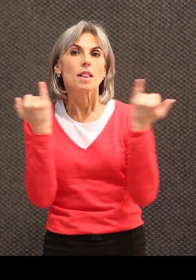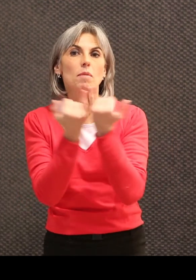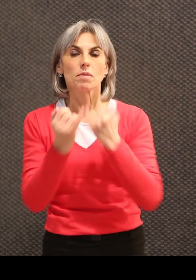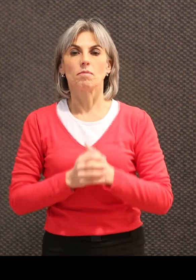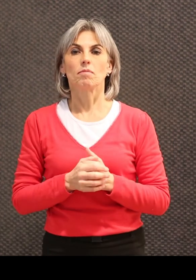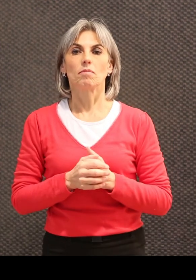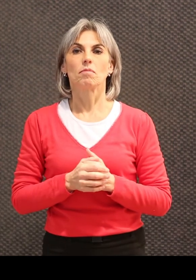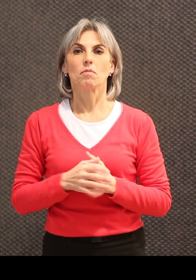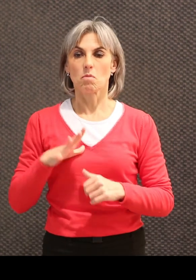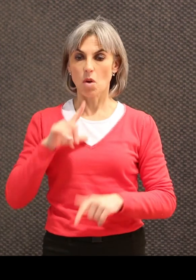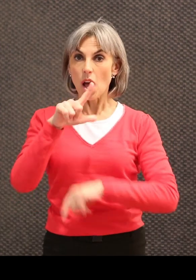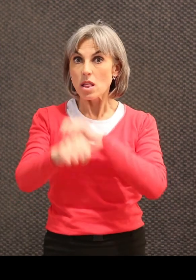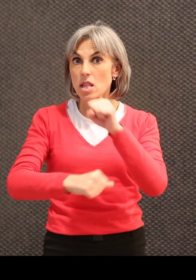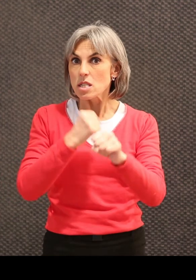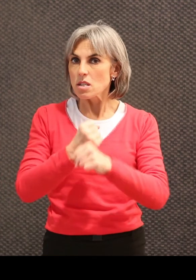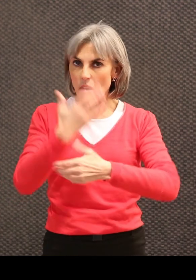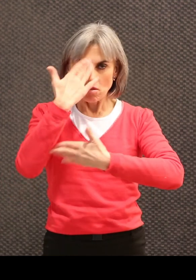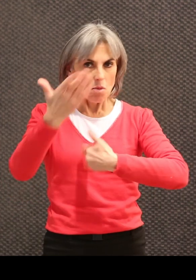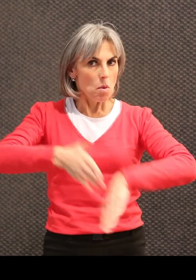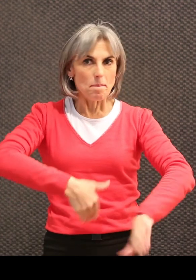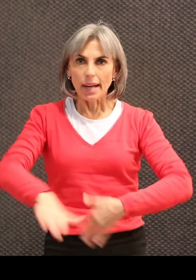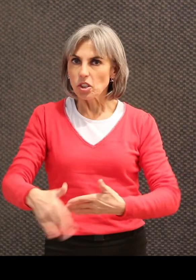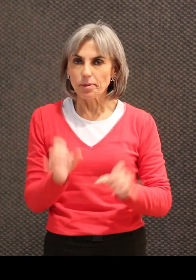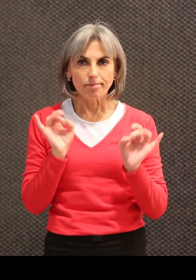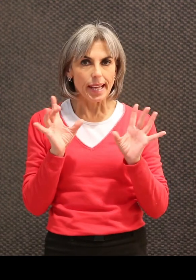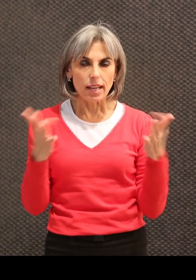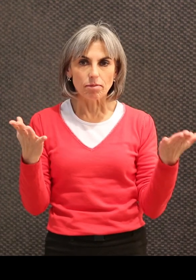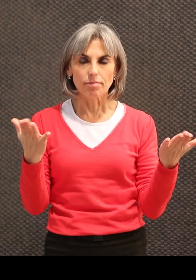Ça fait quand même dix ans que je ne sais plus marcher du tout.